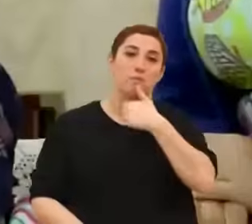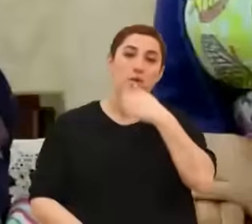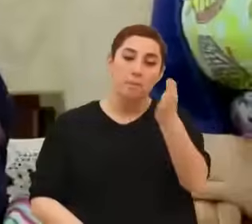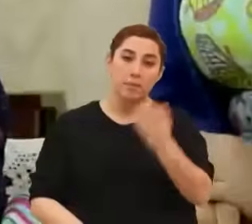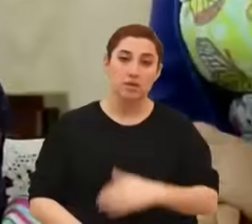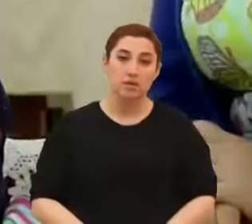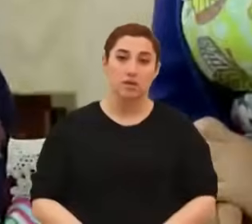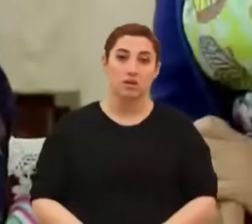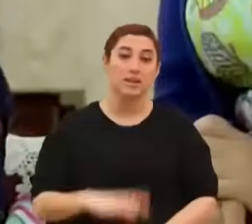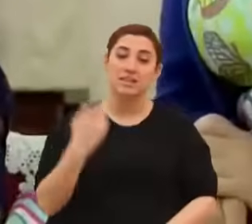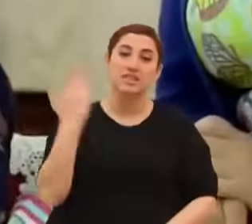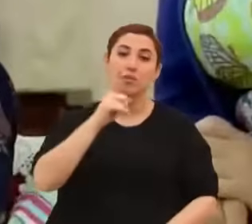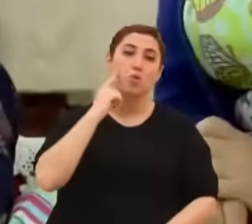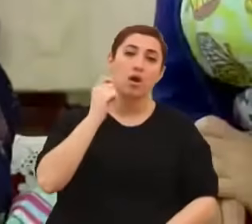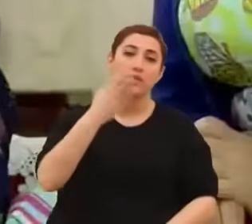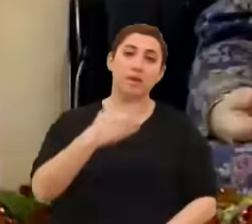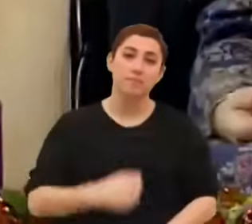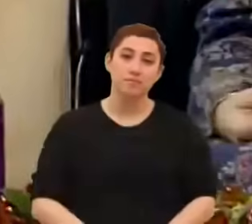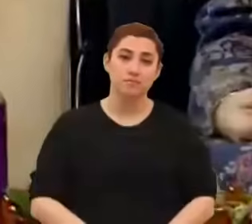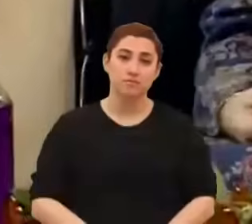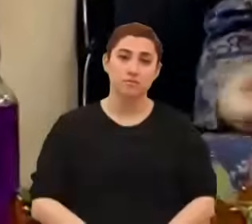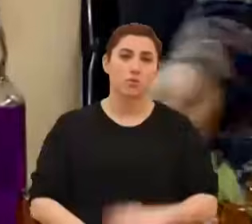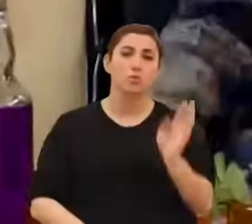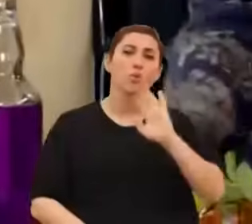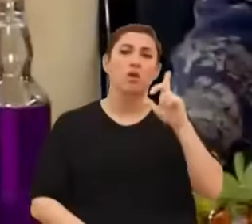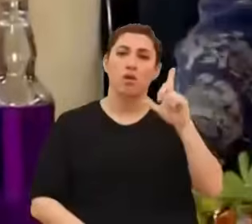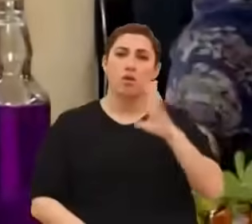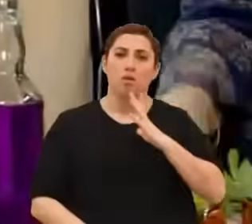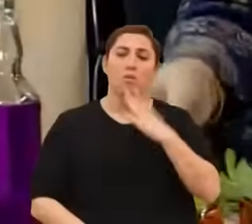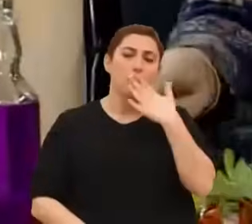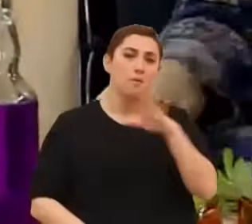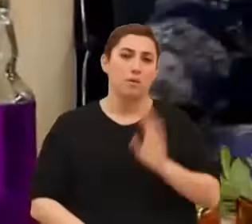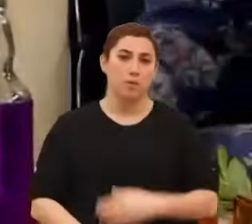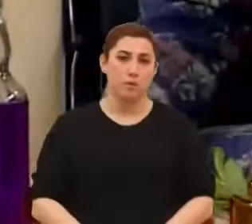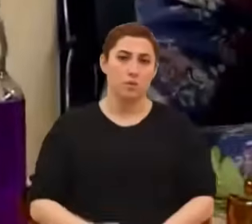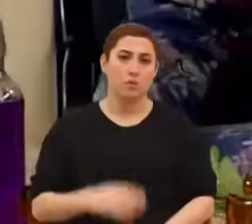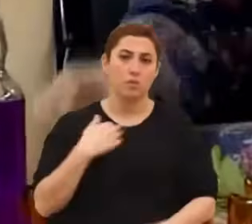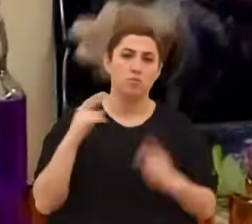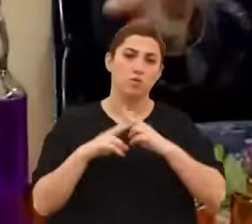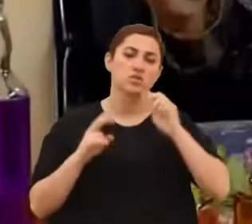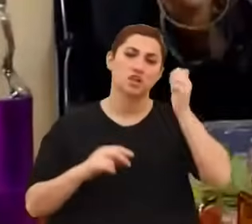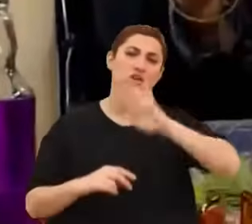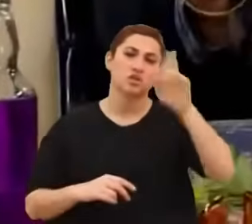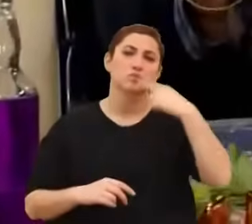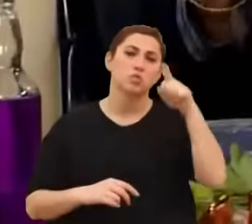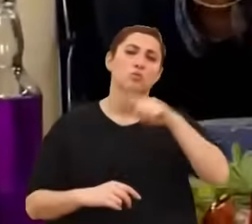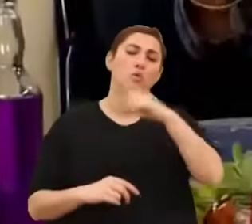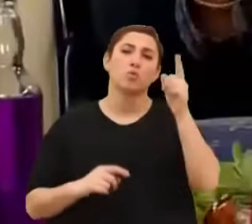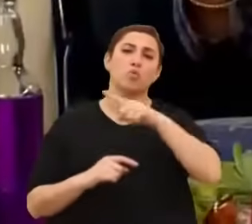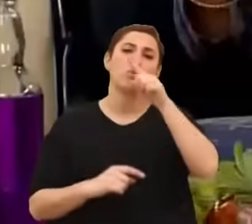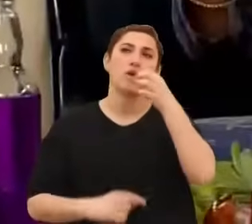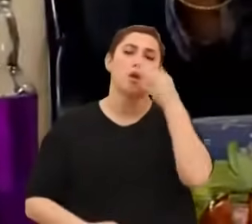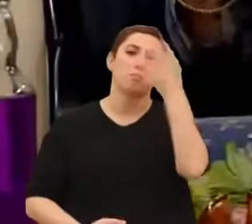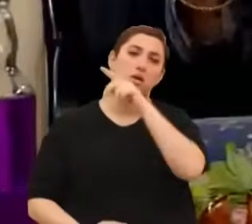babanın halini? Nasıl gidecek bu adam oraya? Yok ya yok, ne gerek var ya? Yarın ben polise gideceğim, söyleyeceğim. Onlar da